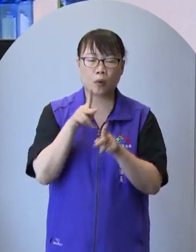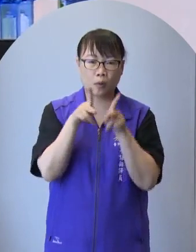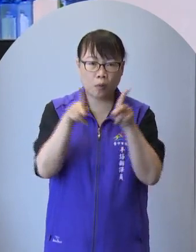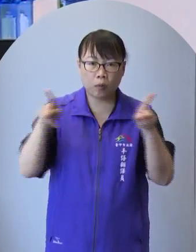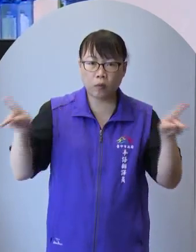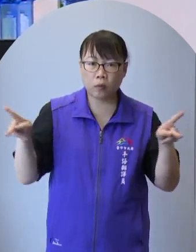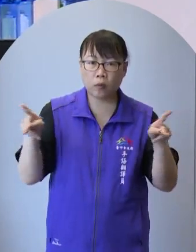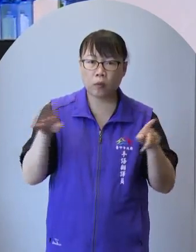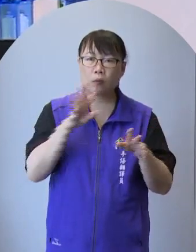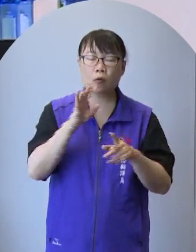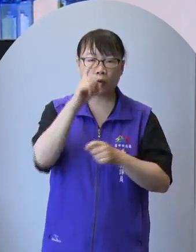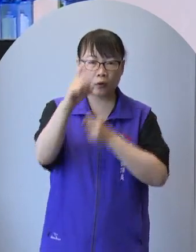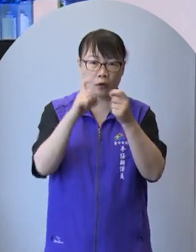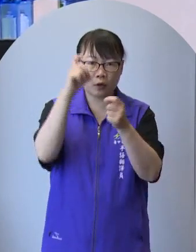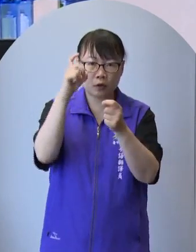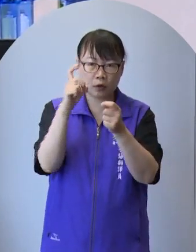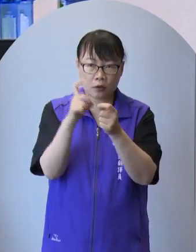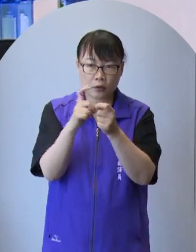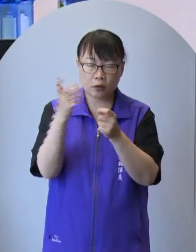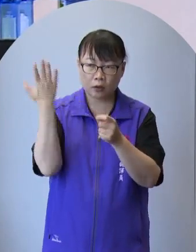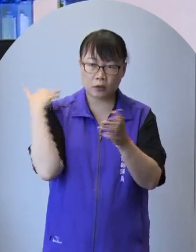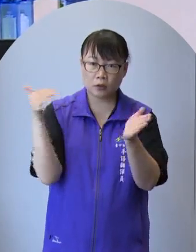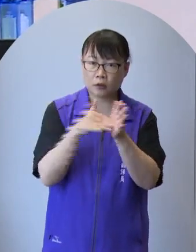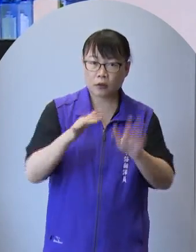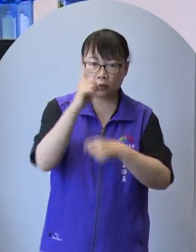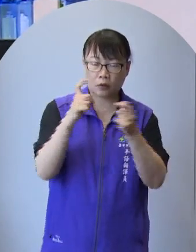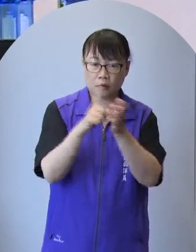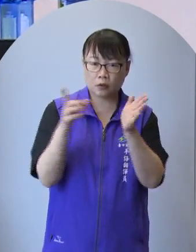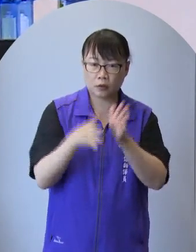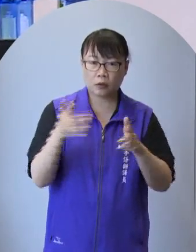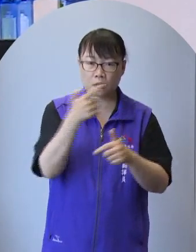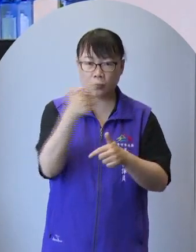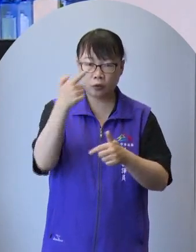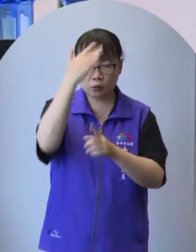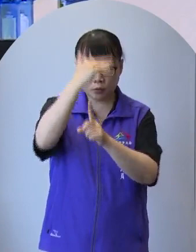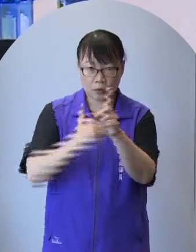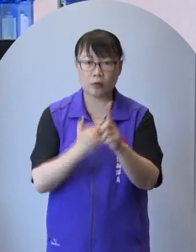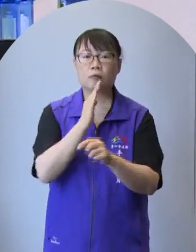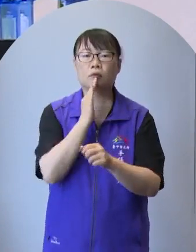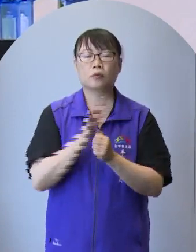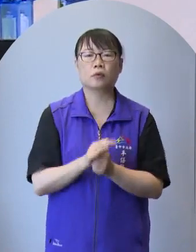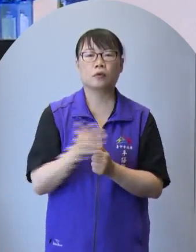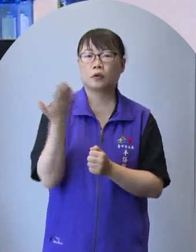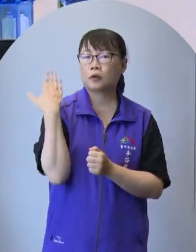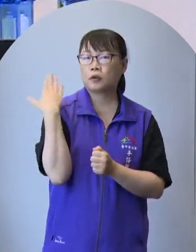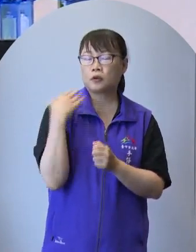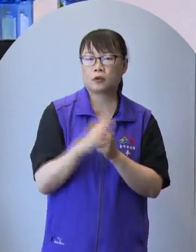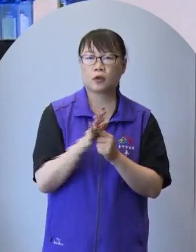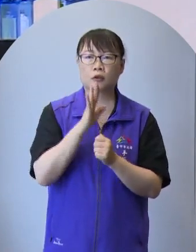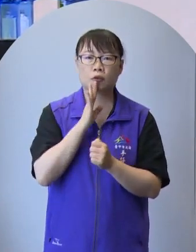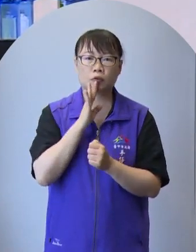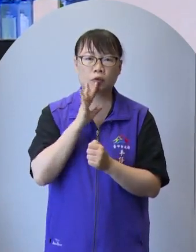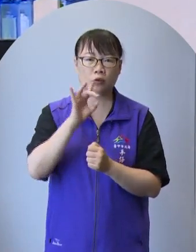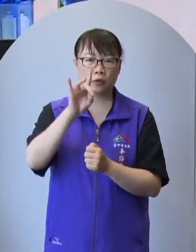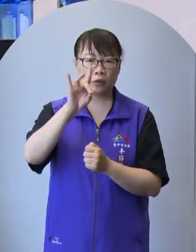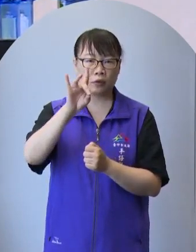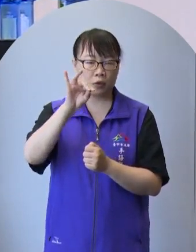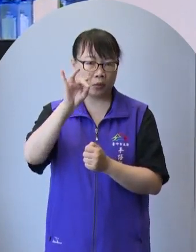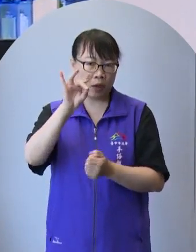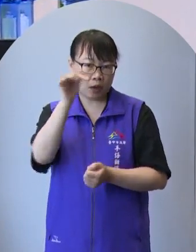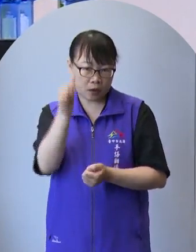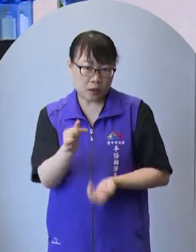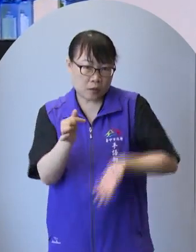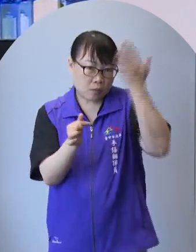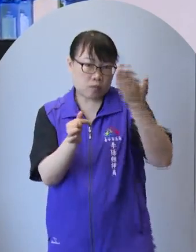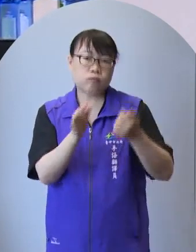是10年来最少。啊，那过去我们10年常常我们的举债都破100亿，那有时候甚至200亿，